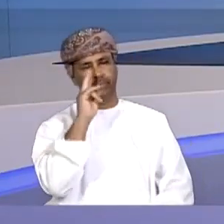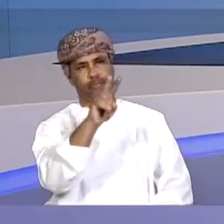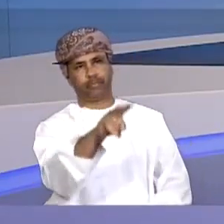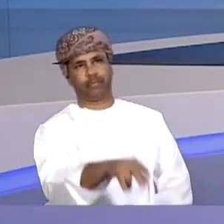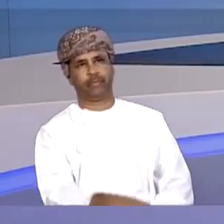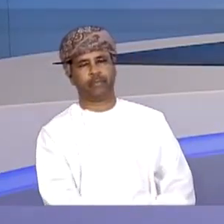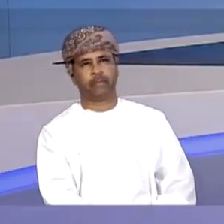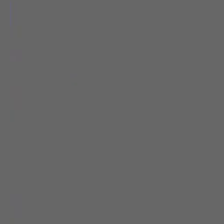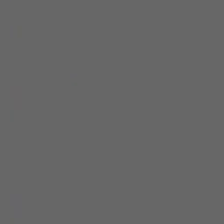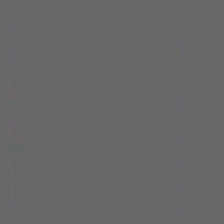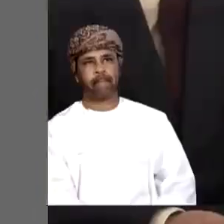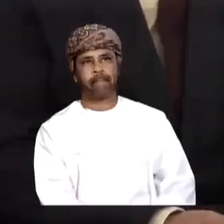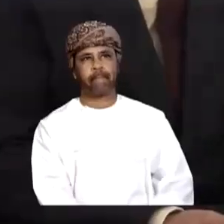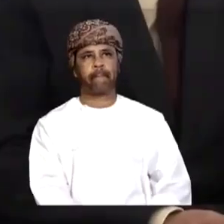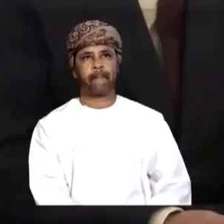بالعناوين.